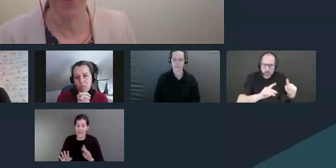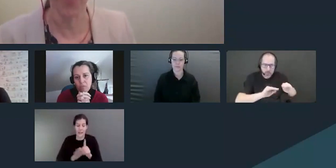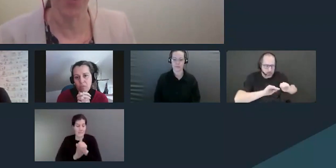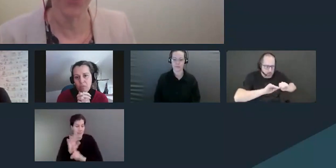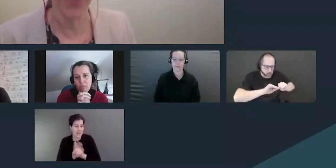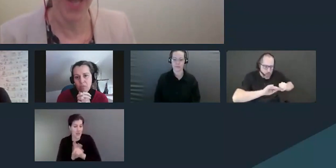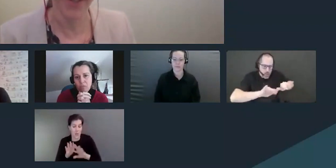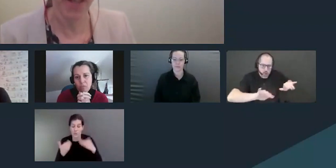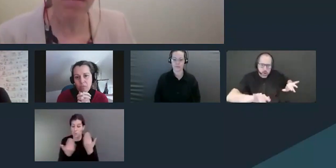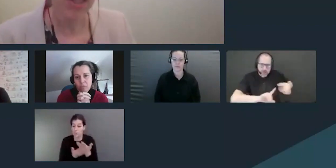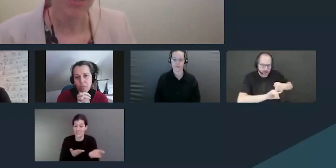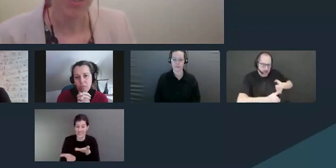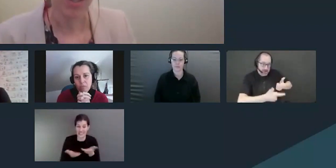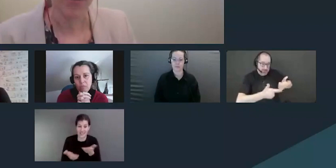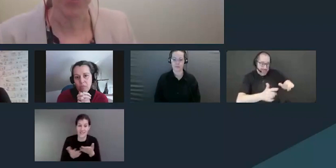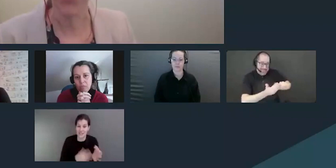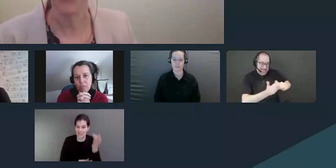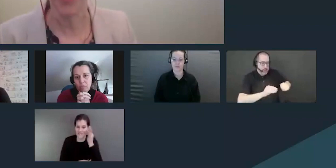au Canada.